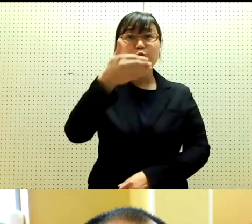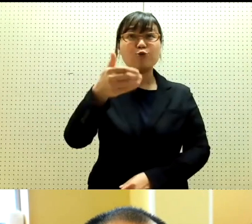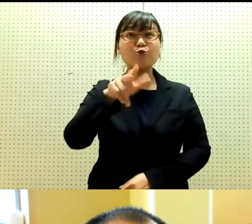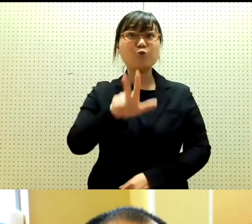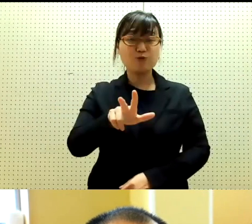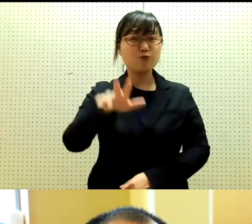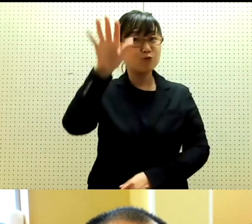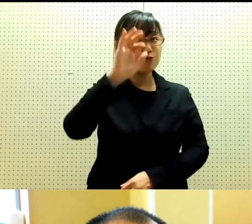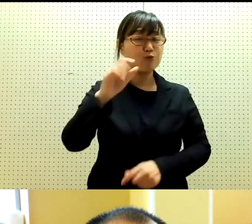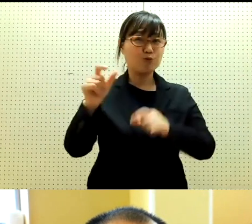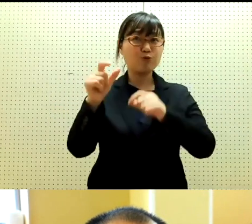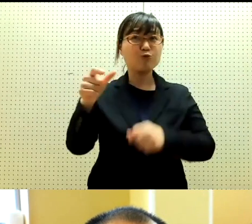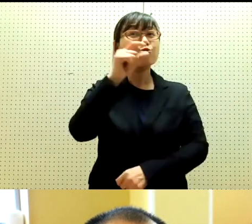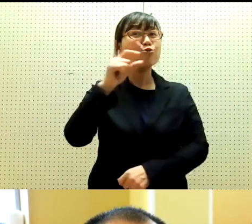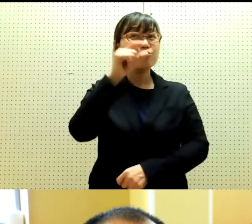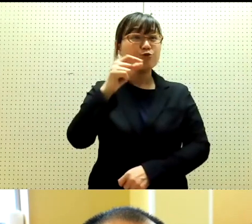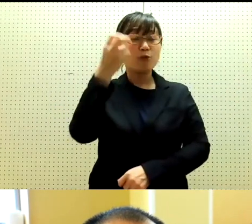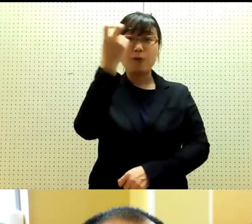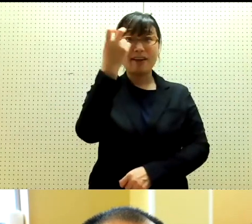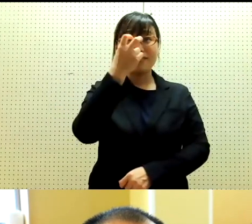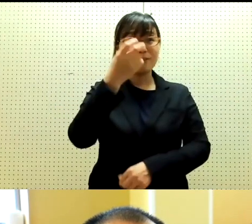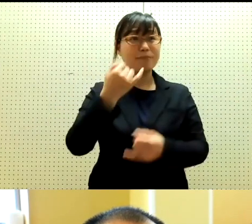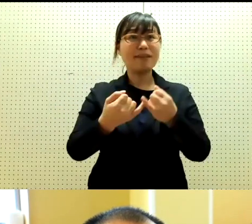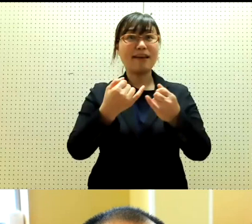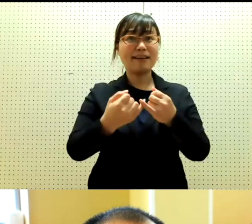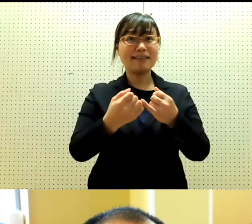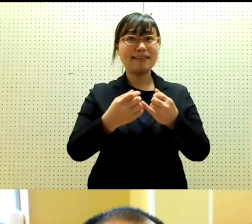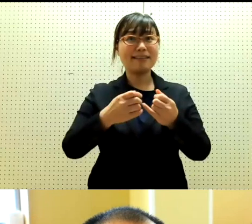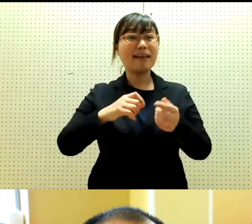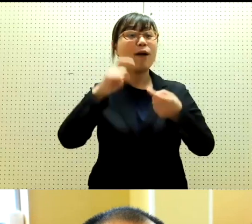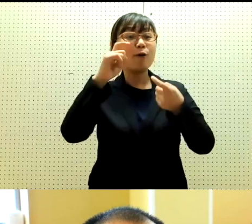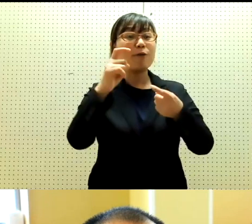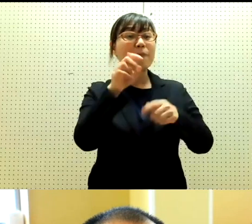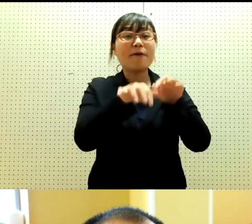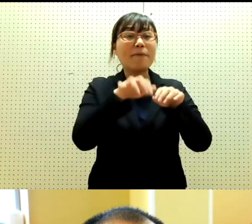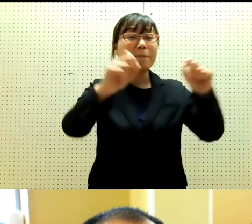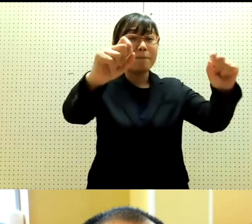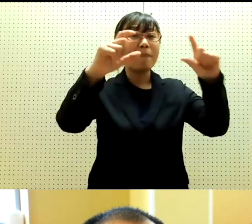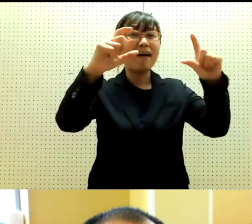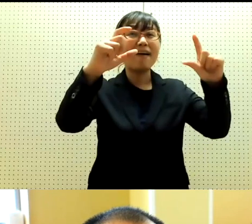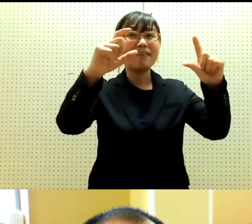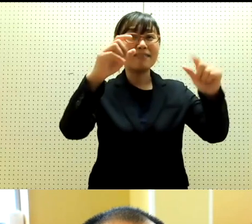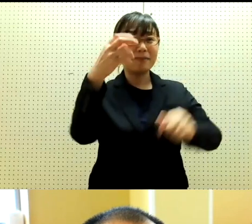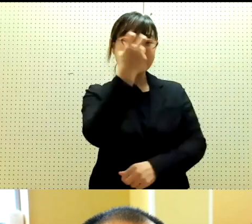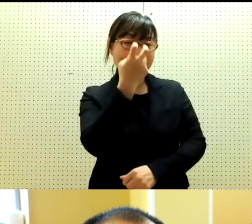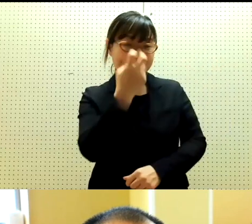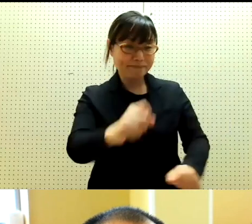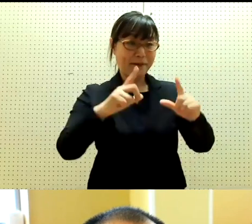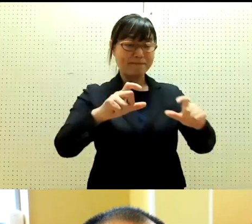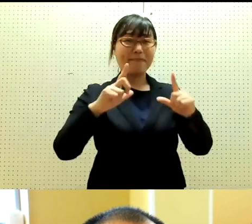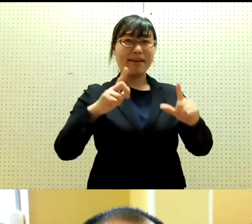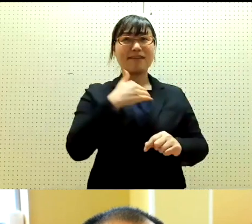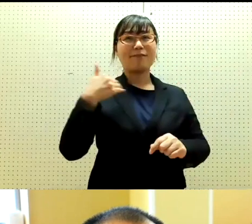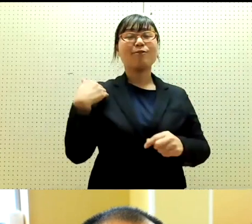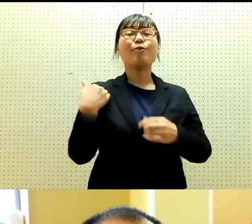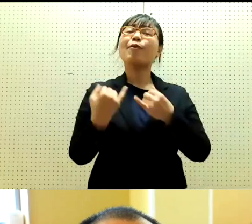入れるとなんかバババババって関連するの引いてくれるような形の、割となんかラフな感じの情報共有っていうこと